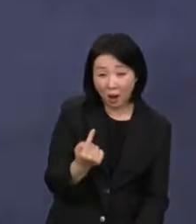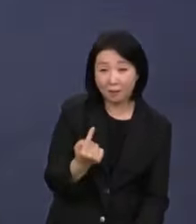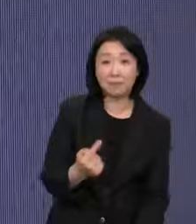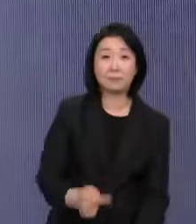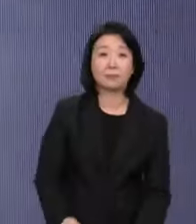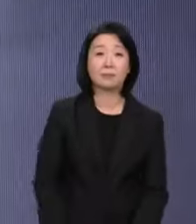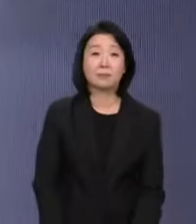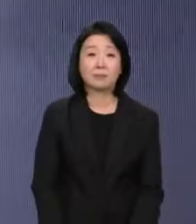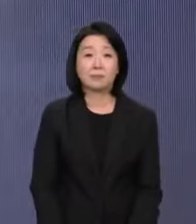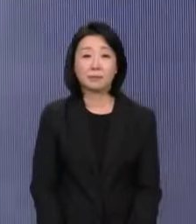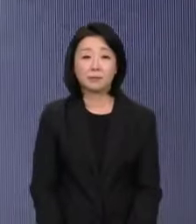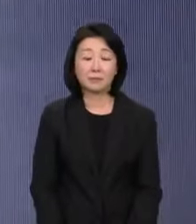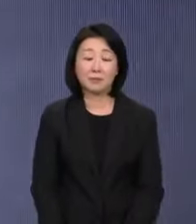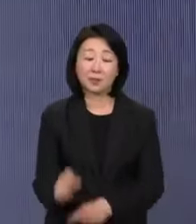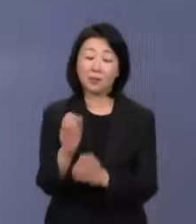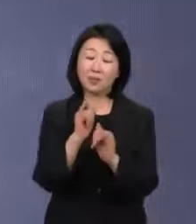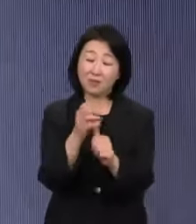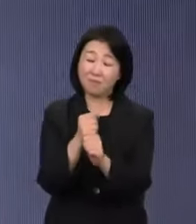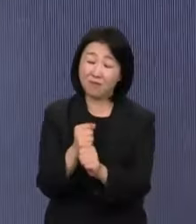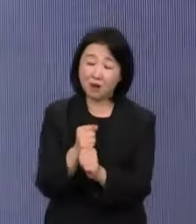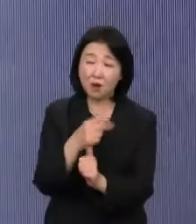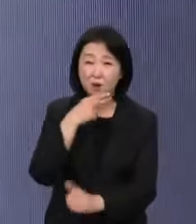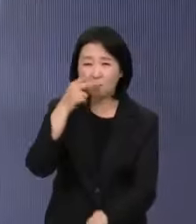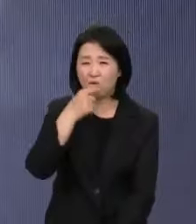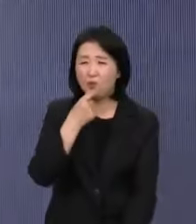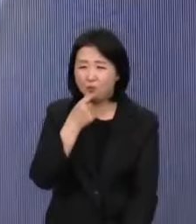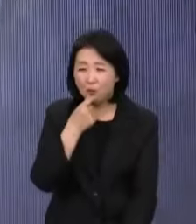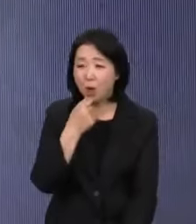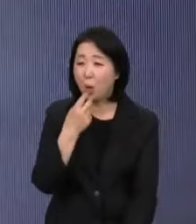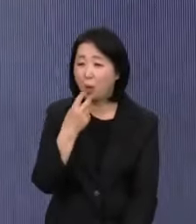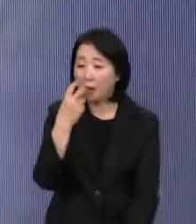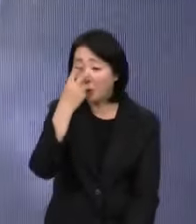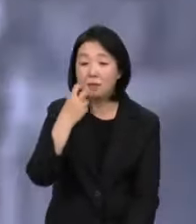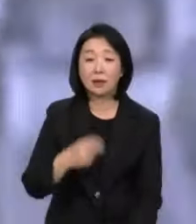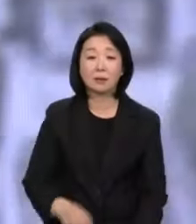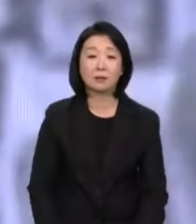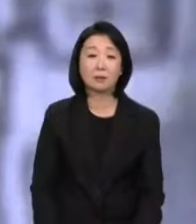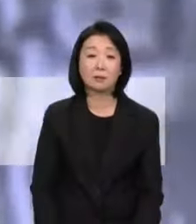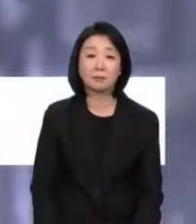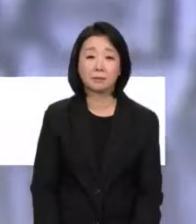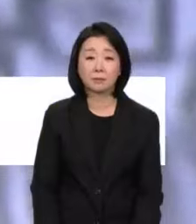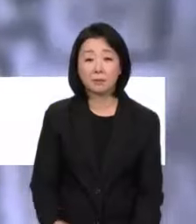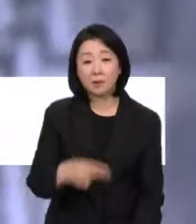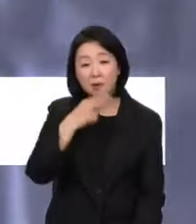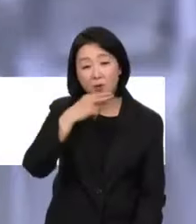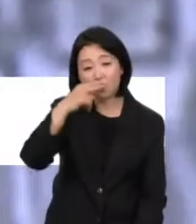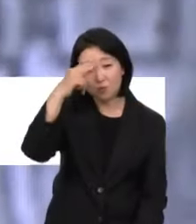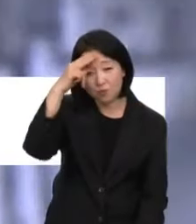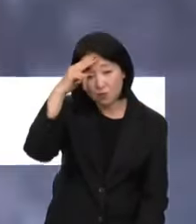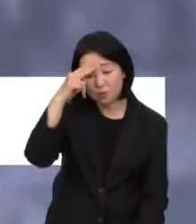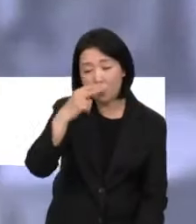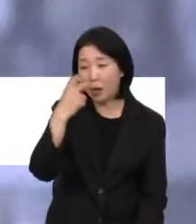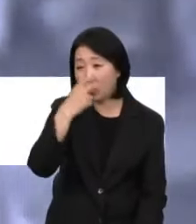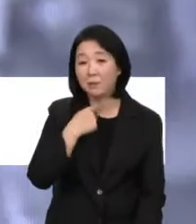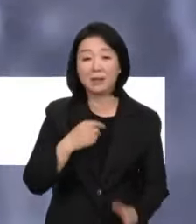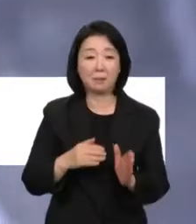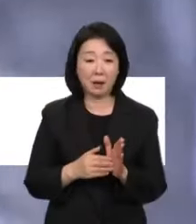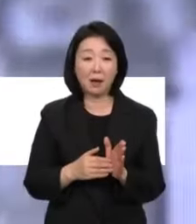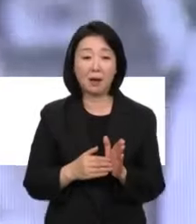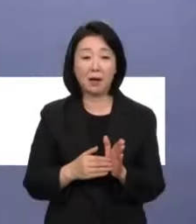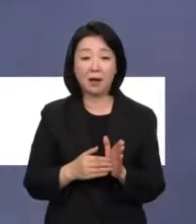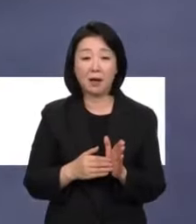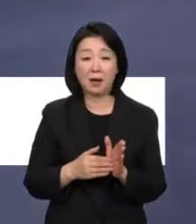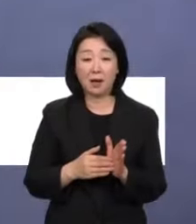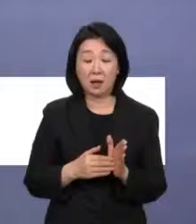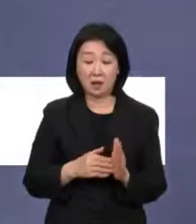들어옵니다. 운전자를 붙잡고 음주 측정을 했습니다. 일단은 음주 현장에서 음주를 측정을 했고